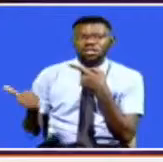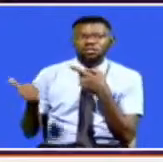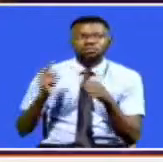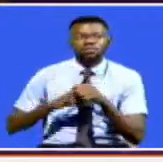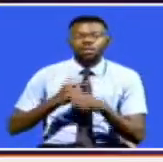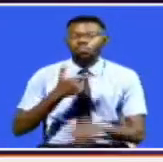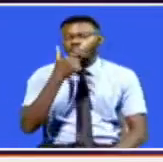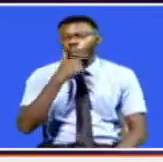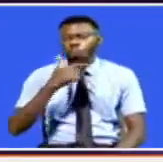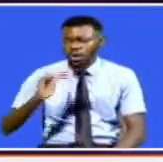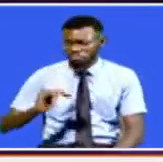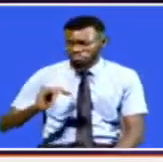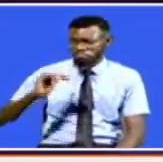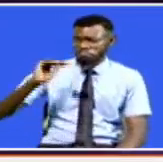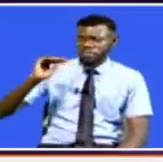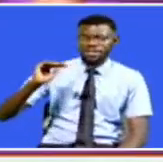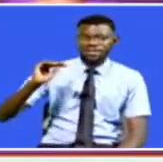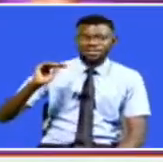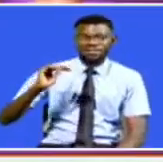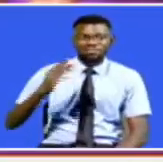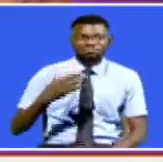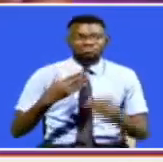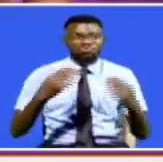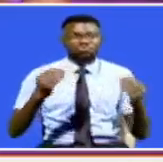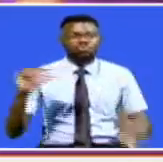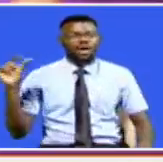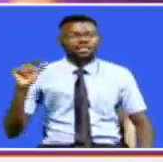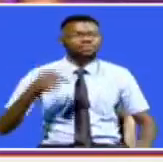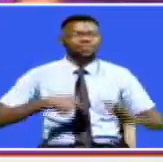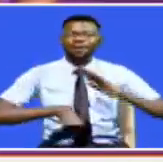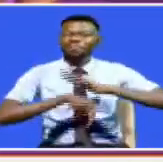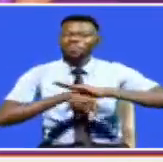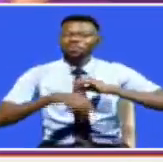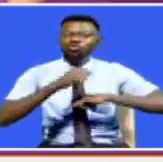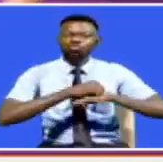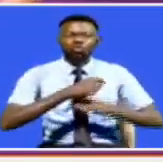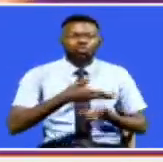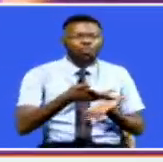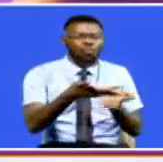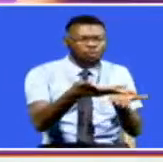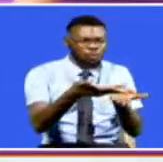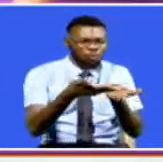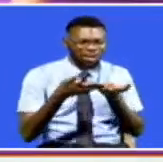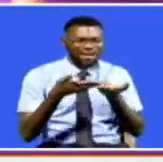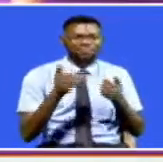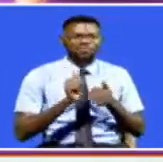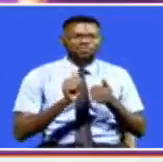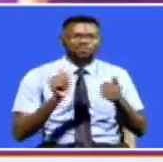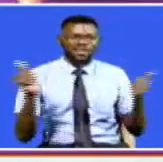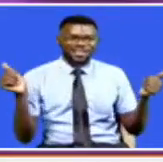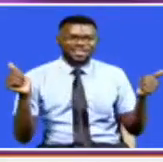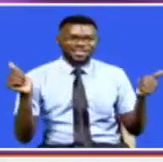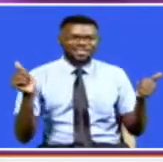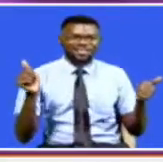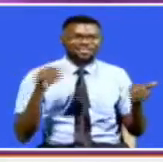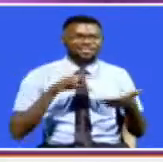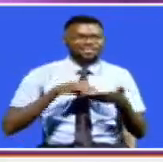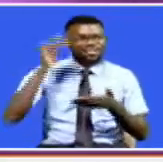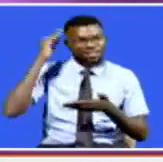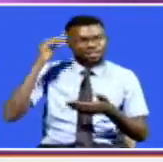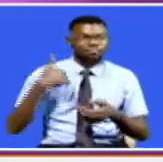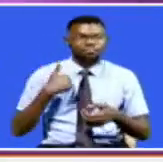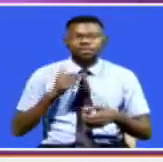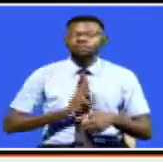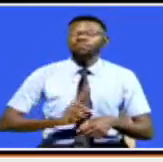umri wa kwenda shule ya msingi ya Garissa, ilimkaribisha kwa moyo mkunjufu ili yatimize ndoto yake. Natumia